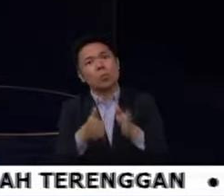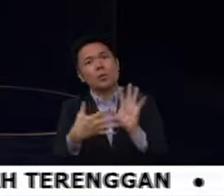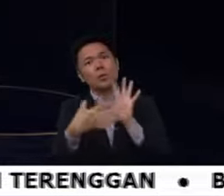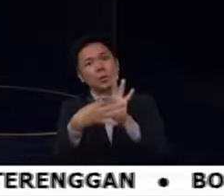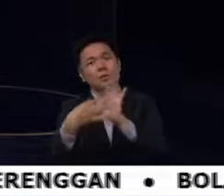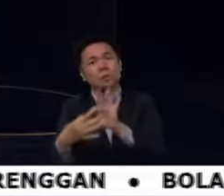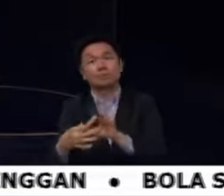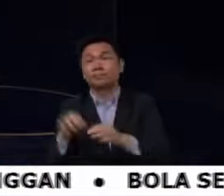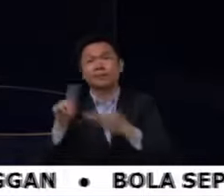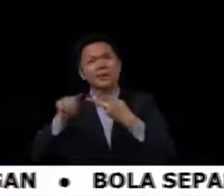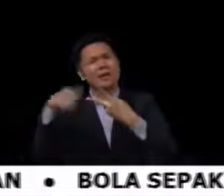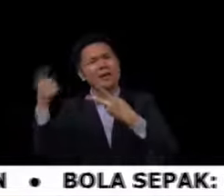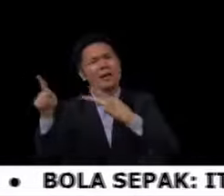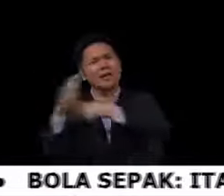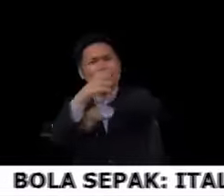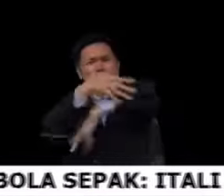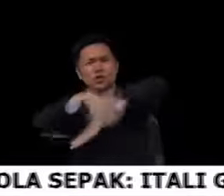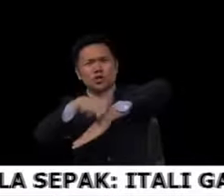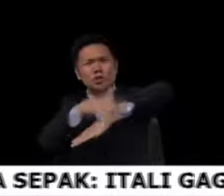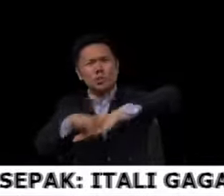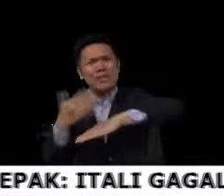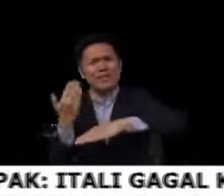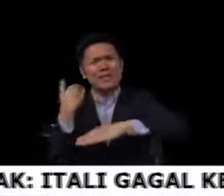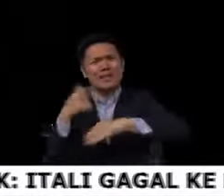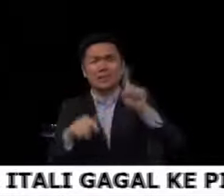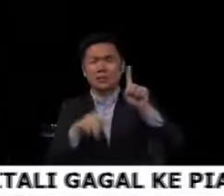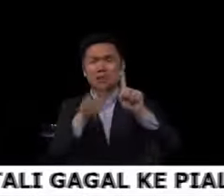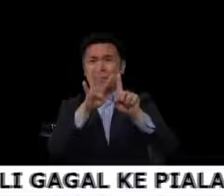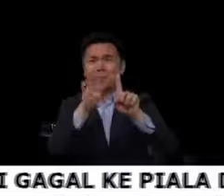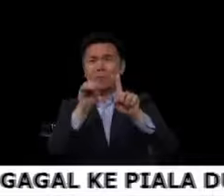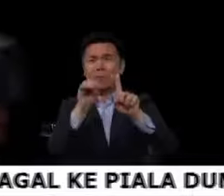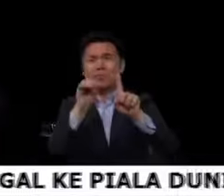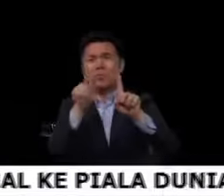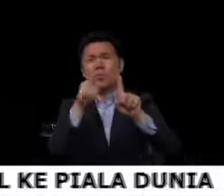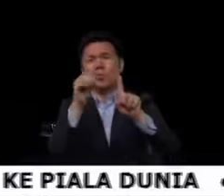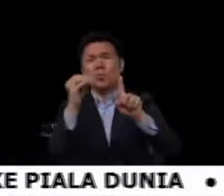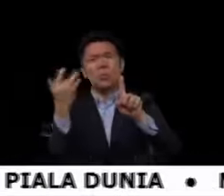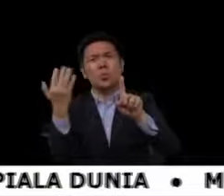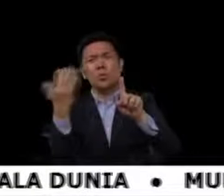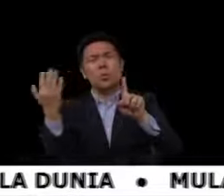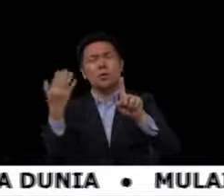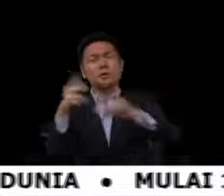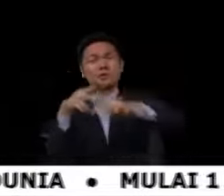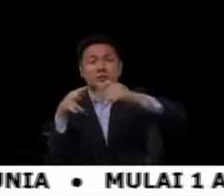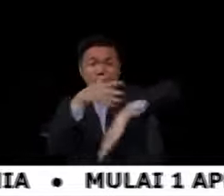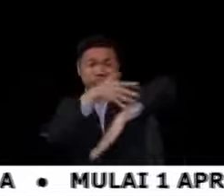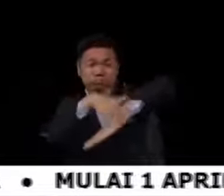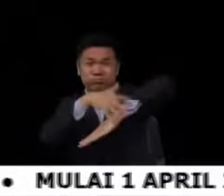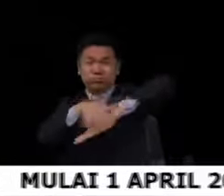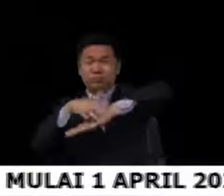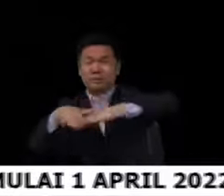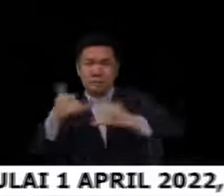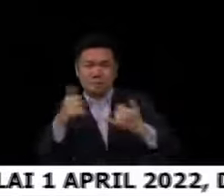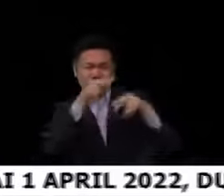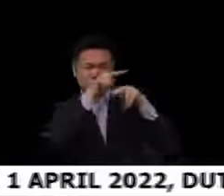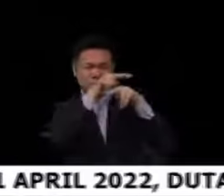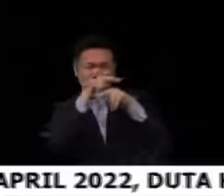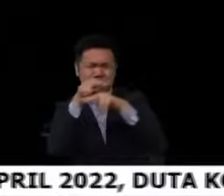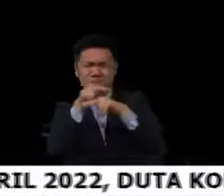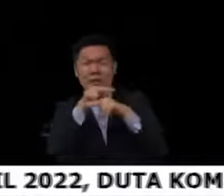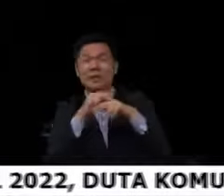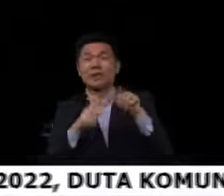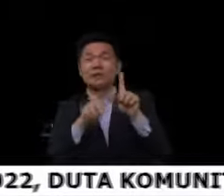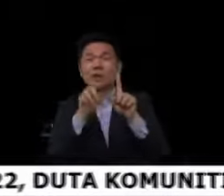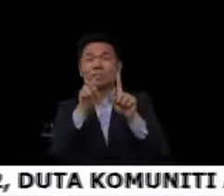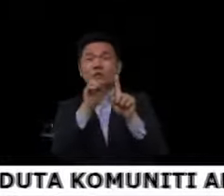tadi soal hajirun adik kenyataannya dikeluarkan sebelumnya sejumlah 1400 lebih seru di seluruh melihat dipantau dan sebilangan nya ke sekitar